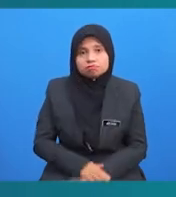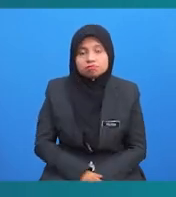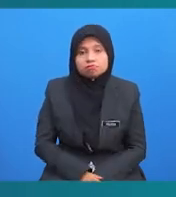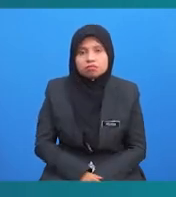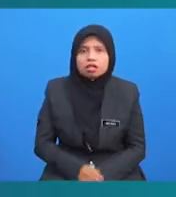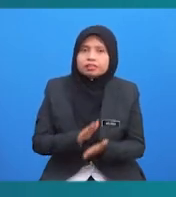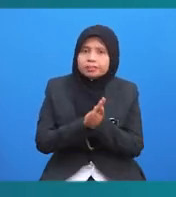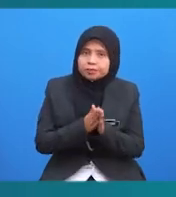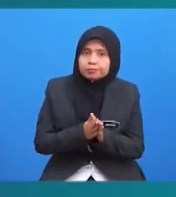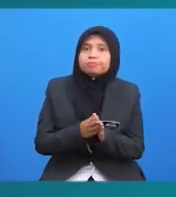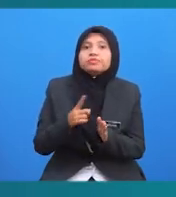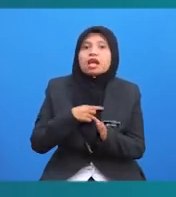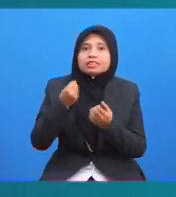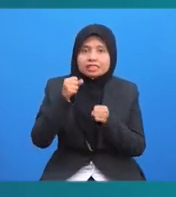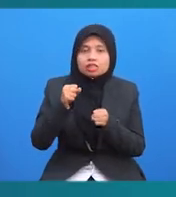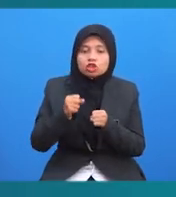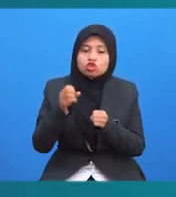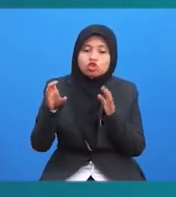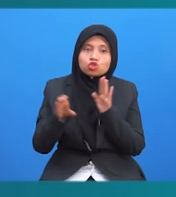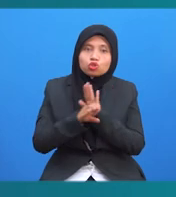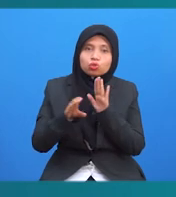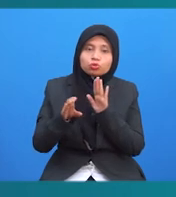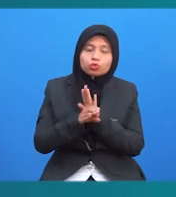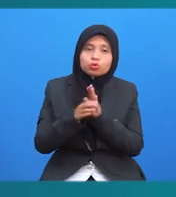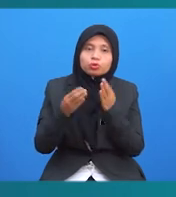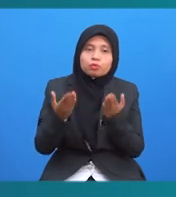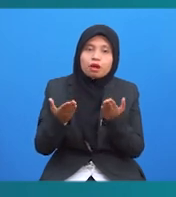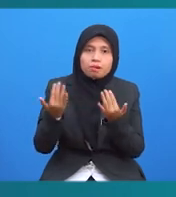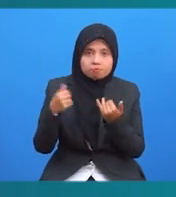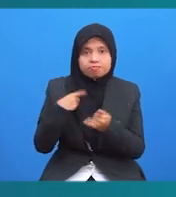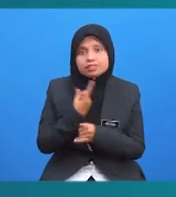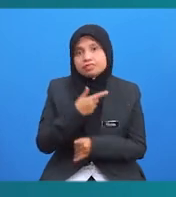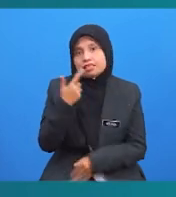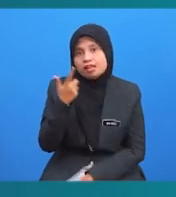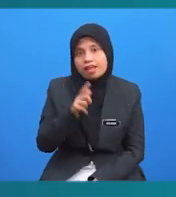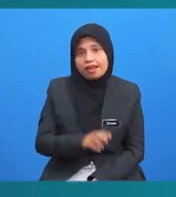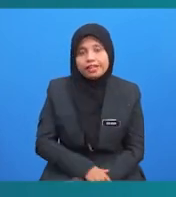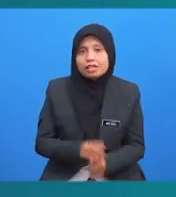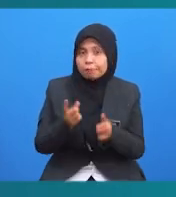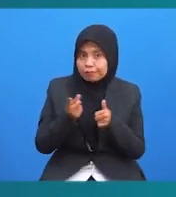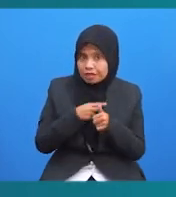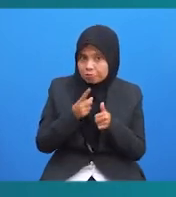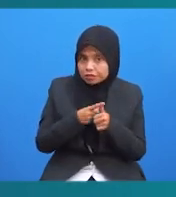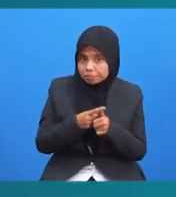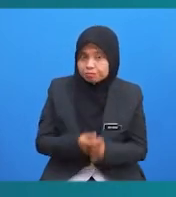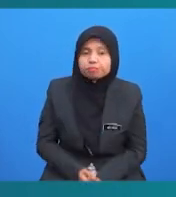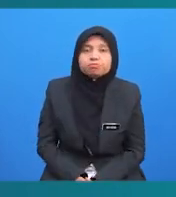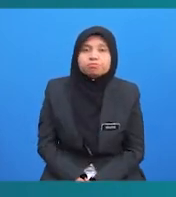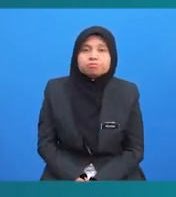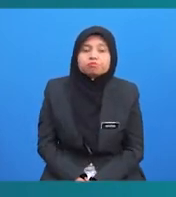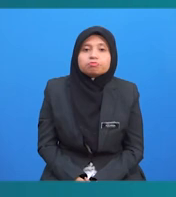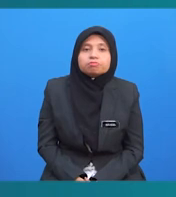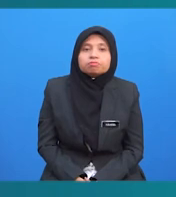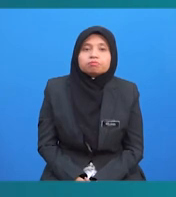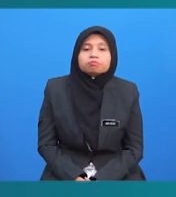Jadi, saya sediakan beberapa contoh lens filter. Mari kita lihat filter yang pertama.